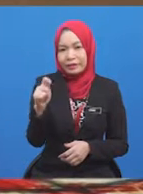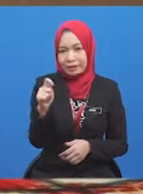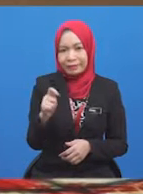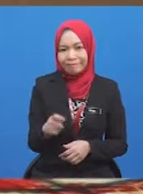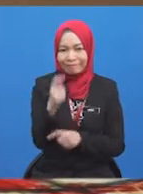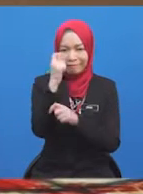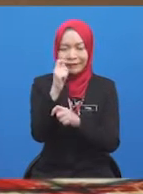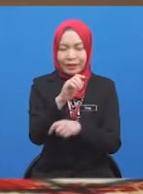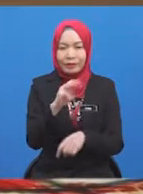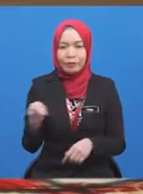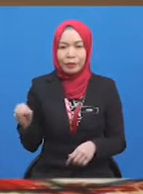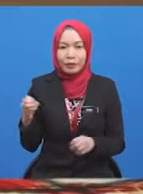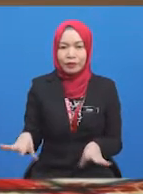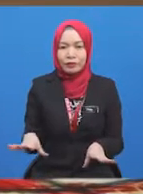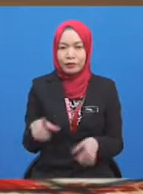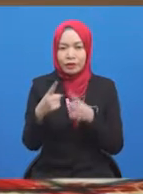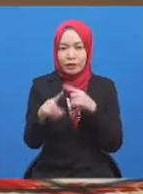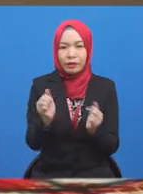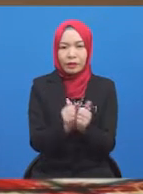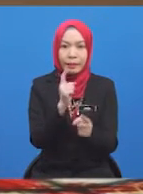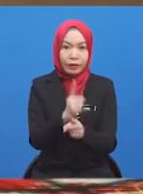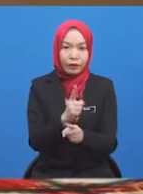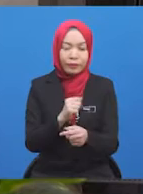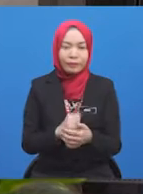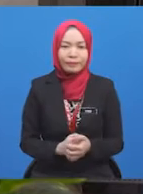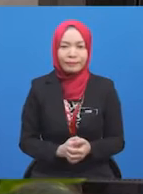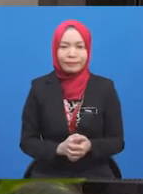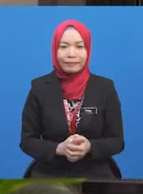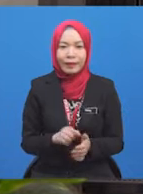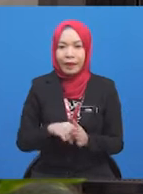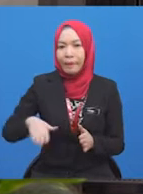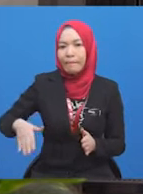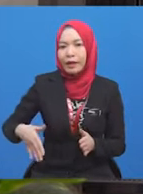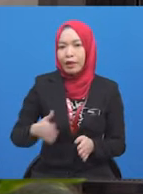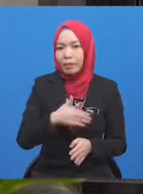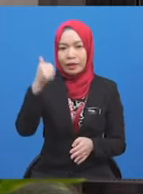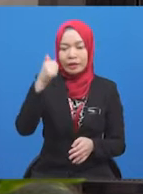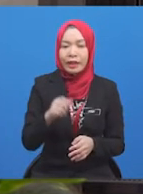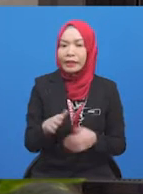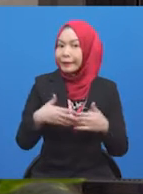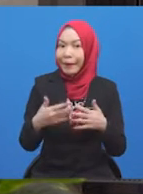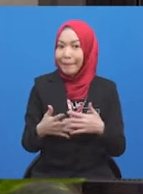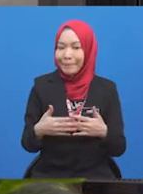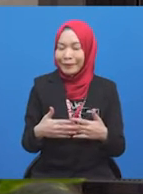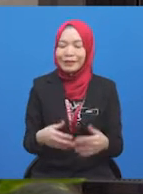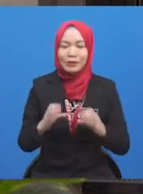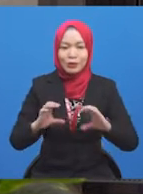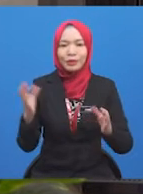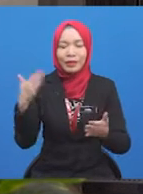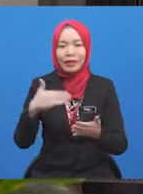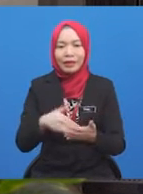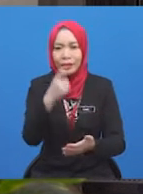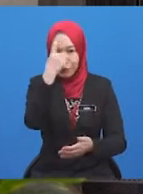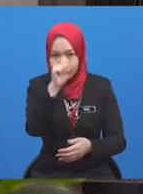Tahniah kepada murid-murid yang menjawab soalan dengan betul. Yang belum berjaya, tidak mengapa. Cuba lagi